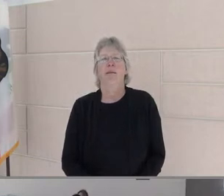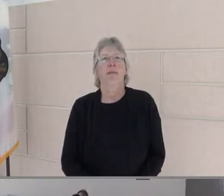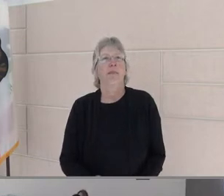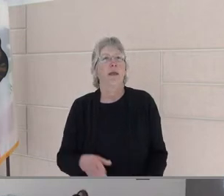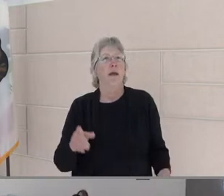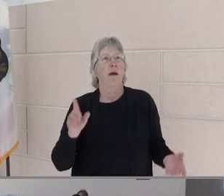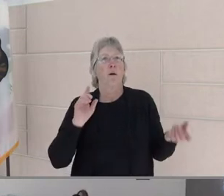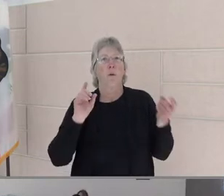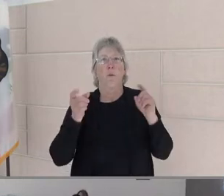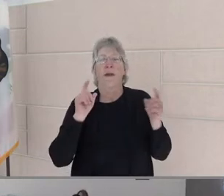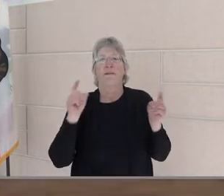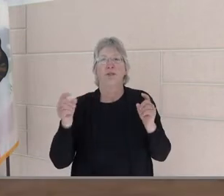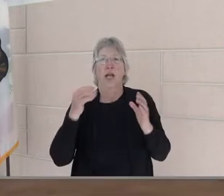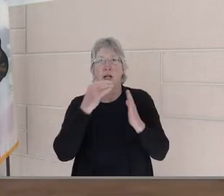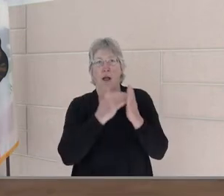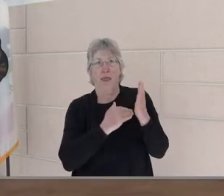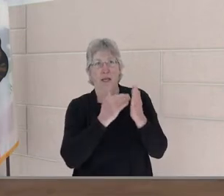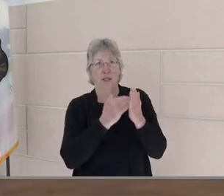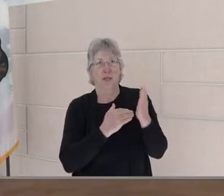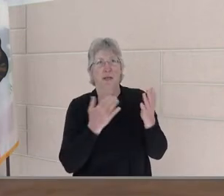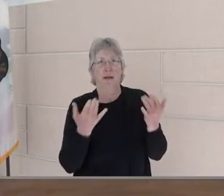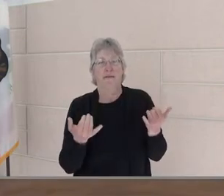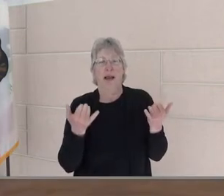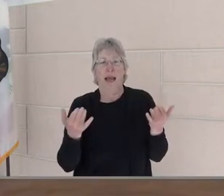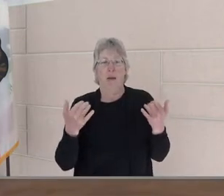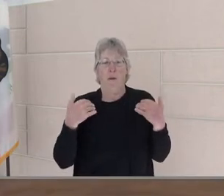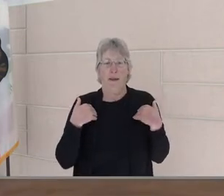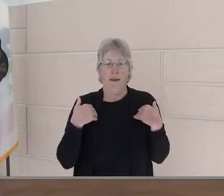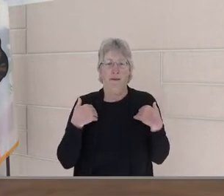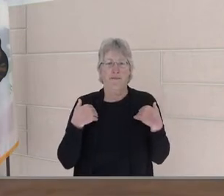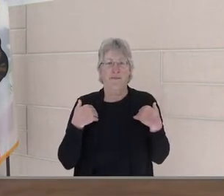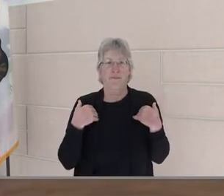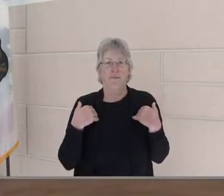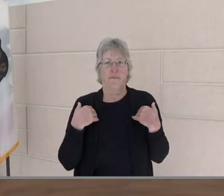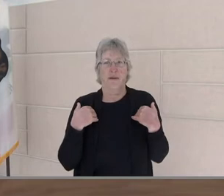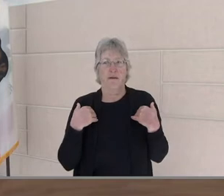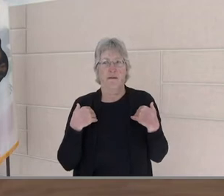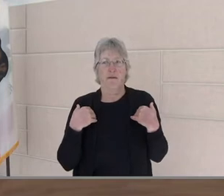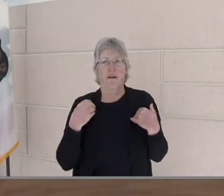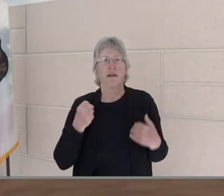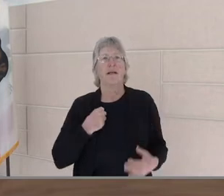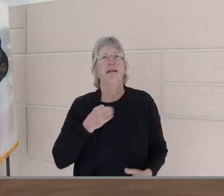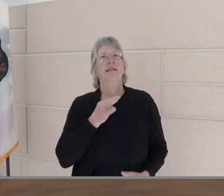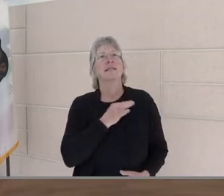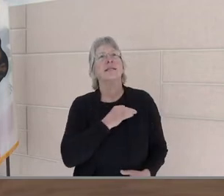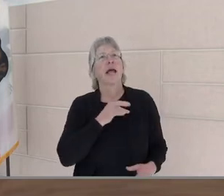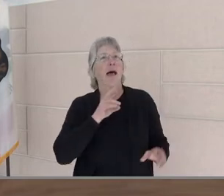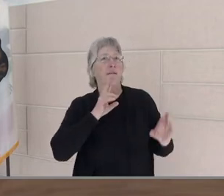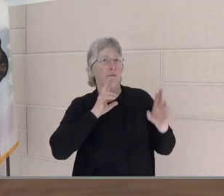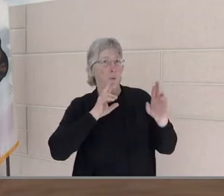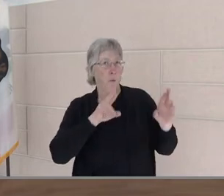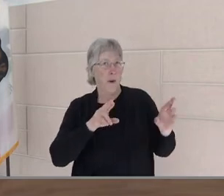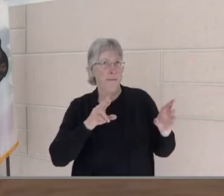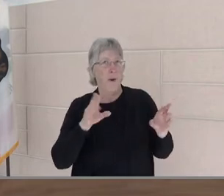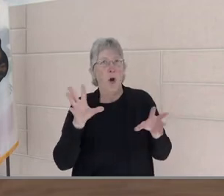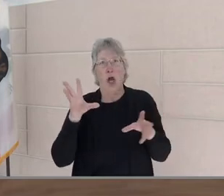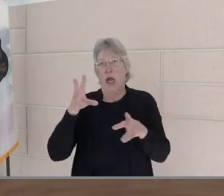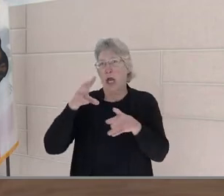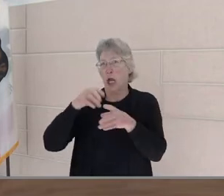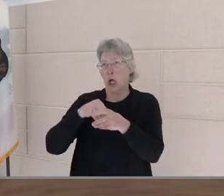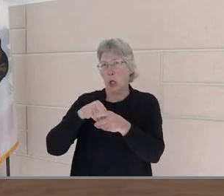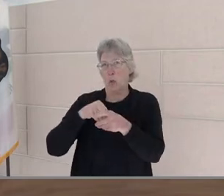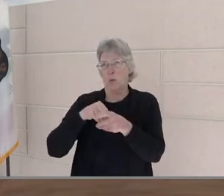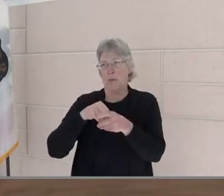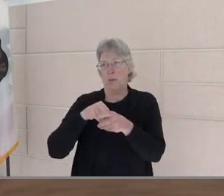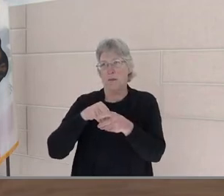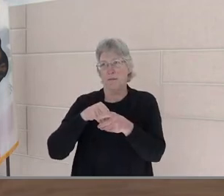ឡូវហ្នឹងគឺថាយើងមានការប្រែប្រួលគឺយើងចង់ឲ្យមានរបាយការ